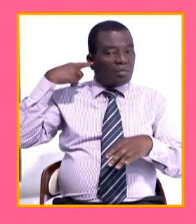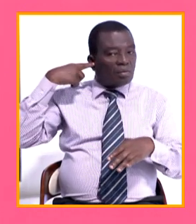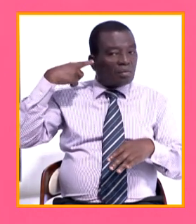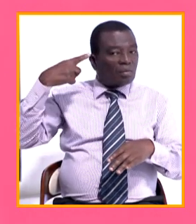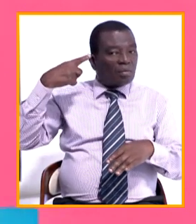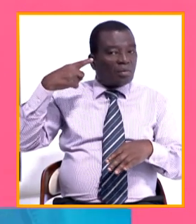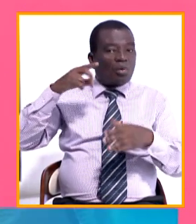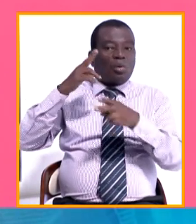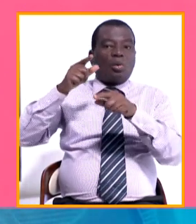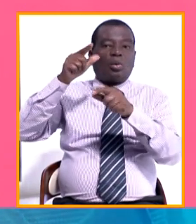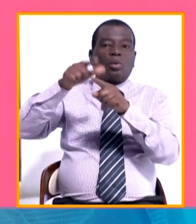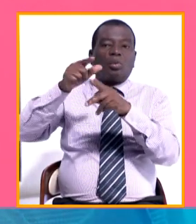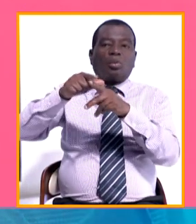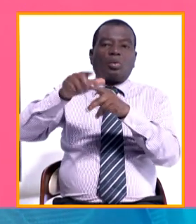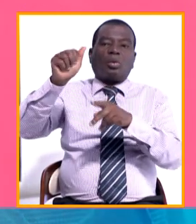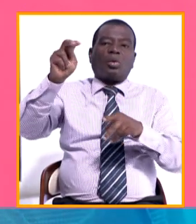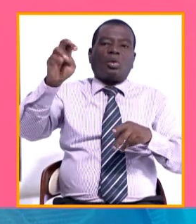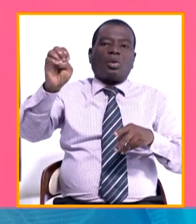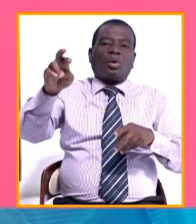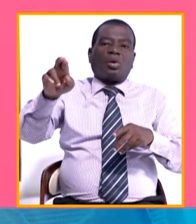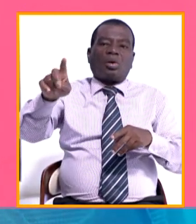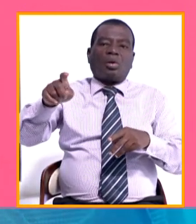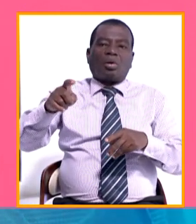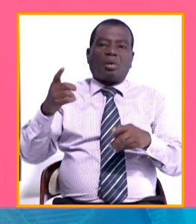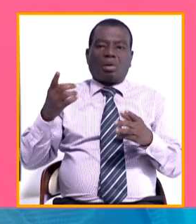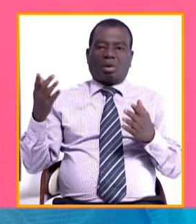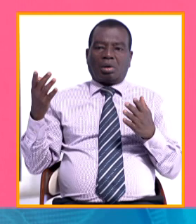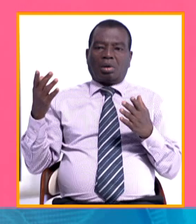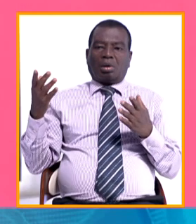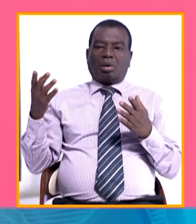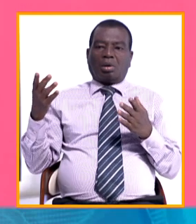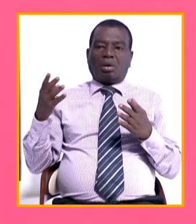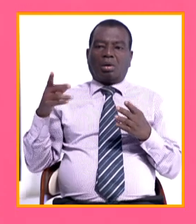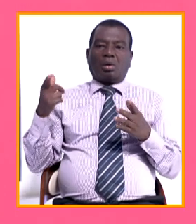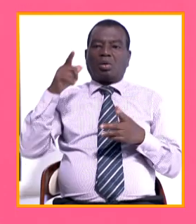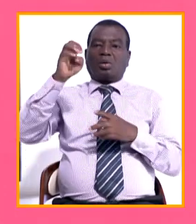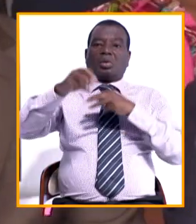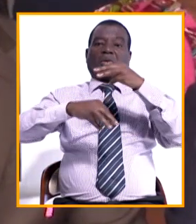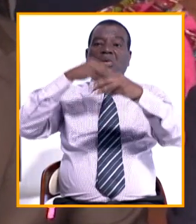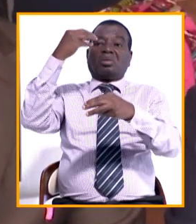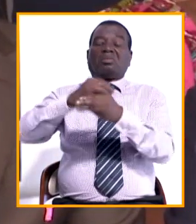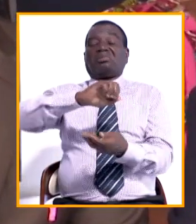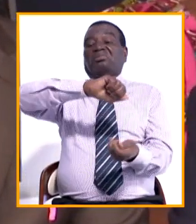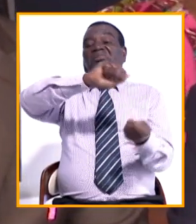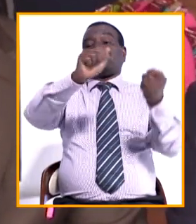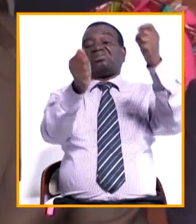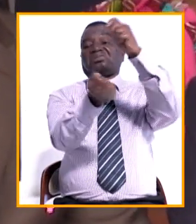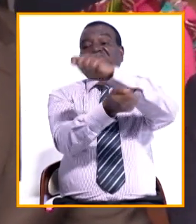mot cancer, à cet instant précis, le monde se